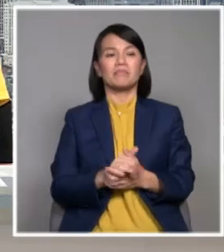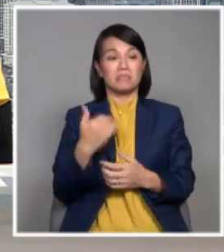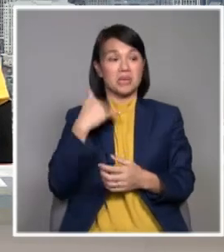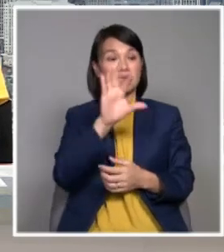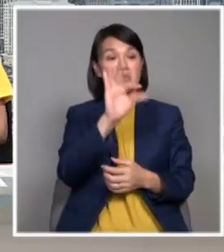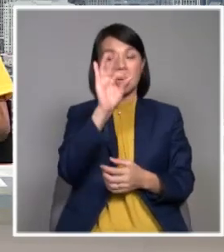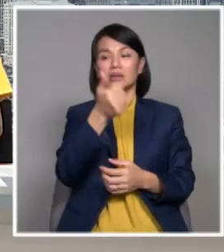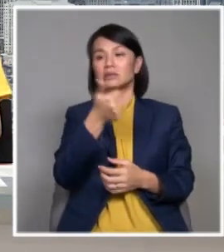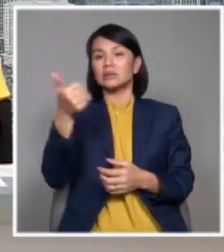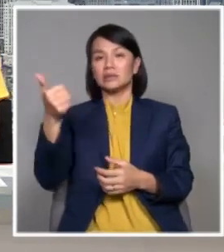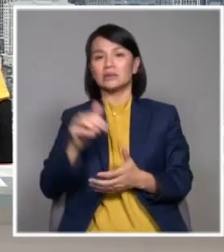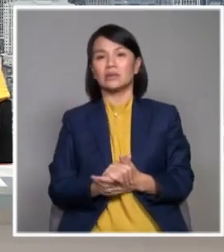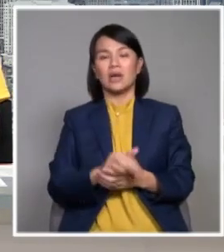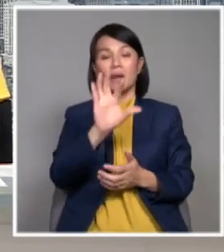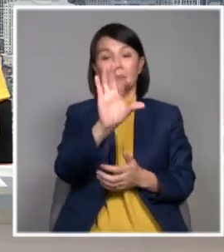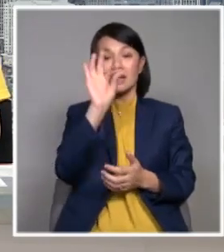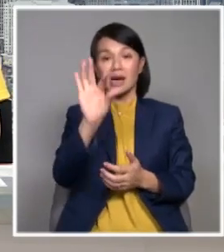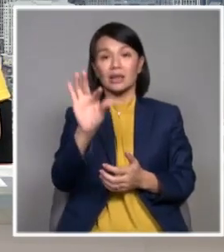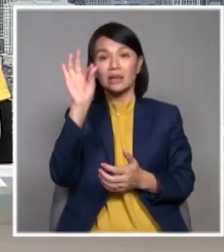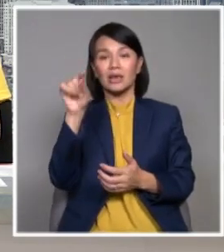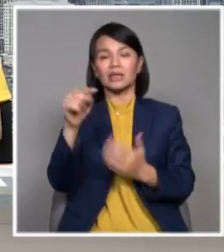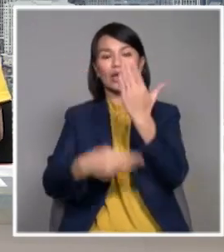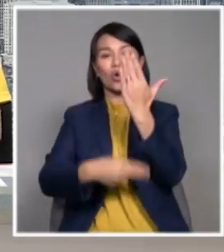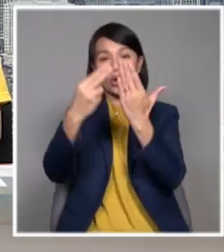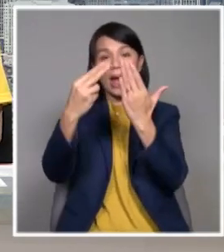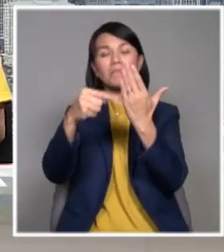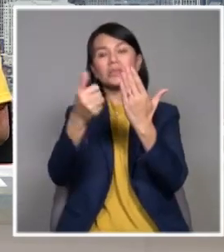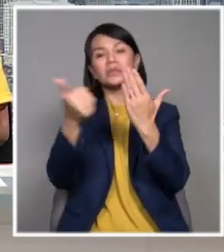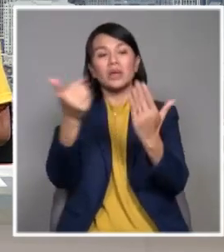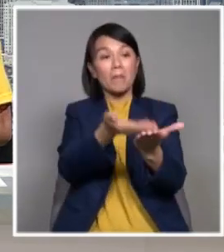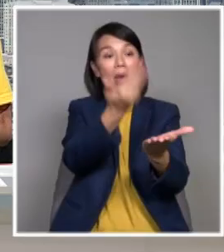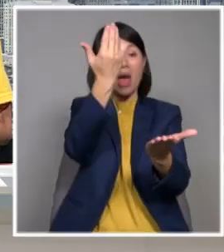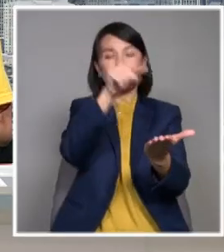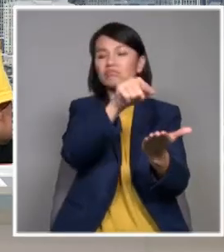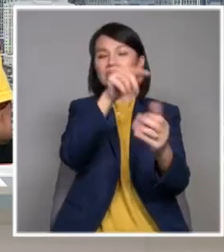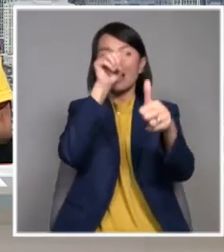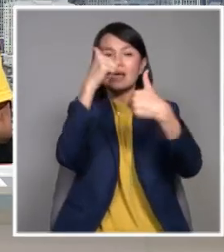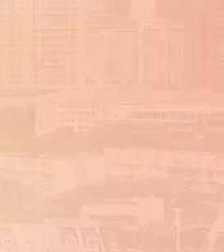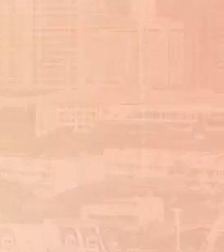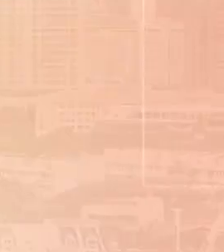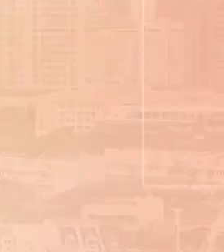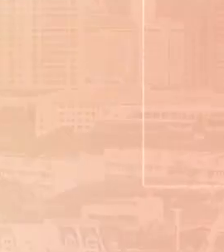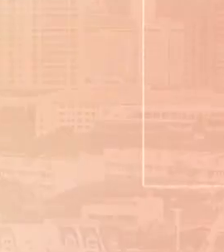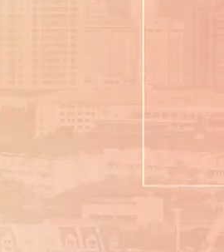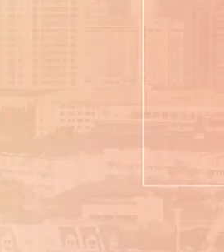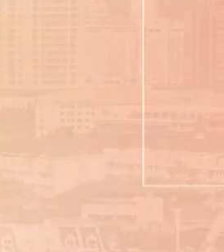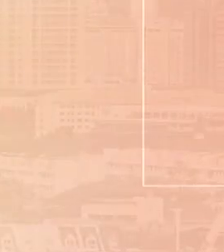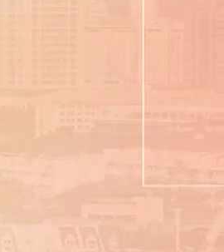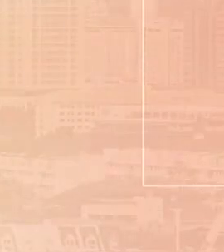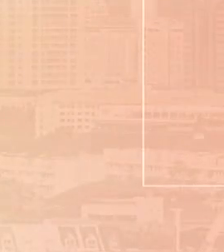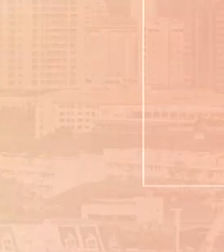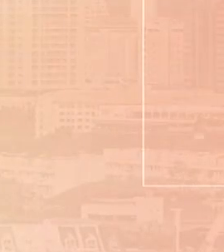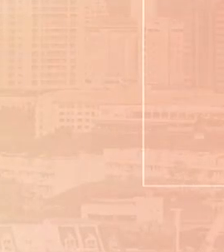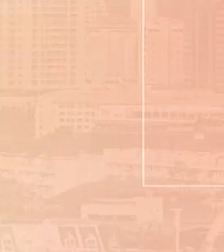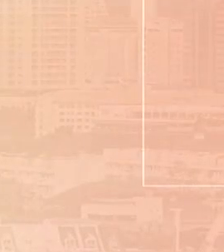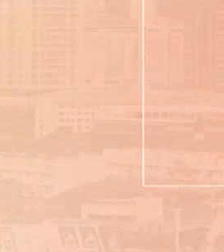วกันในการที่จะไปเลือกสถานที่ที่เป็นที่พักโรงแรมอื่นๆที่ไม่เอาเปรียบผู้บริโภคนั่นเองค่ะ ขอบคุณที่ติดตาม